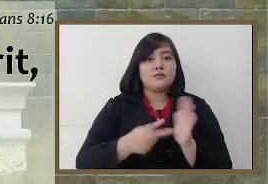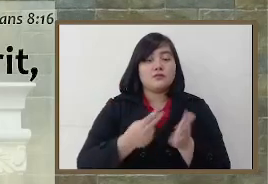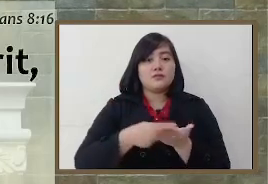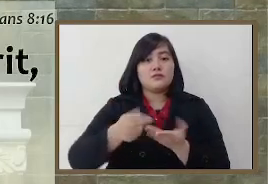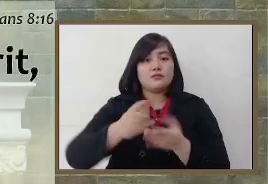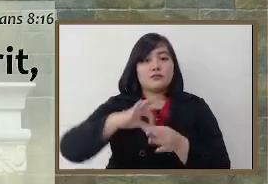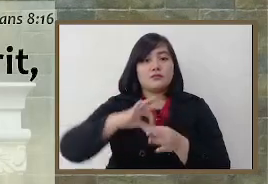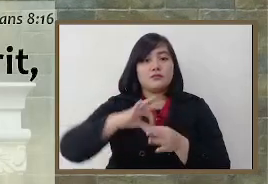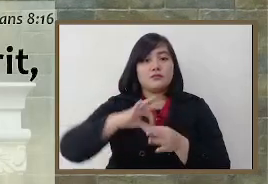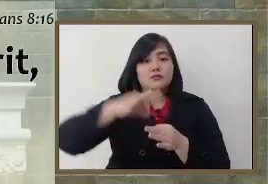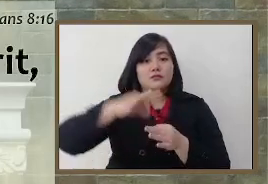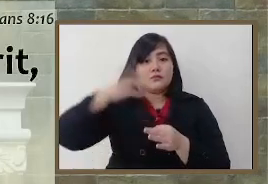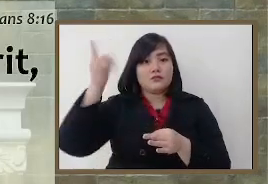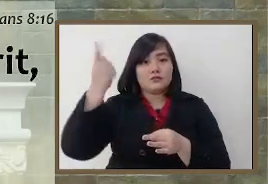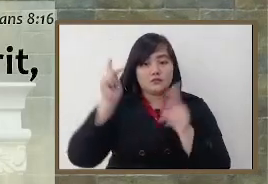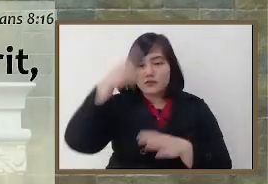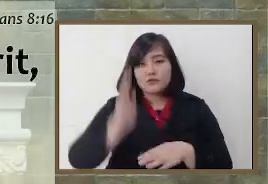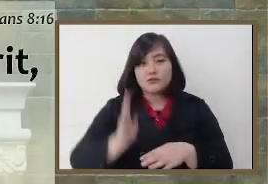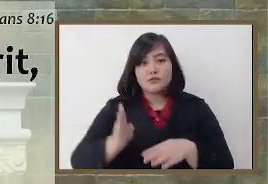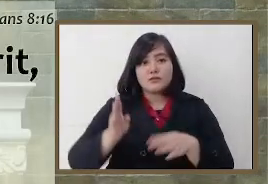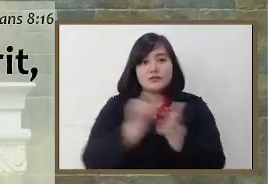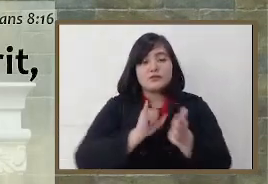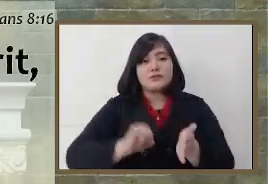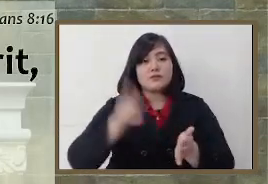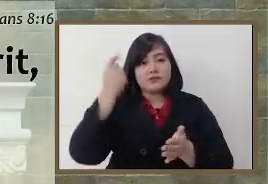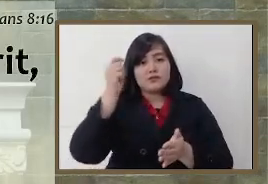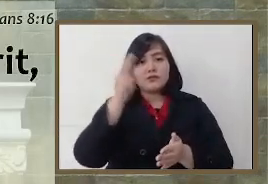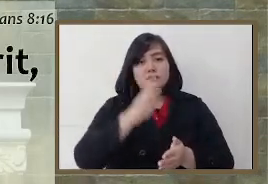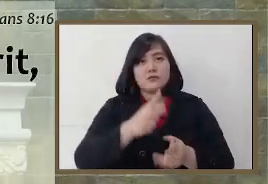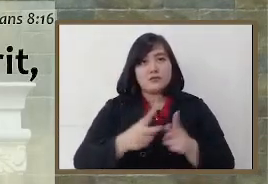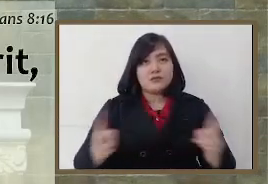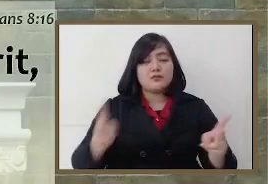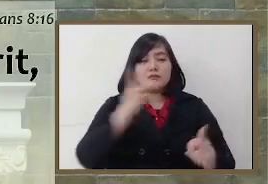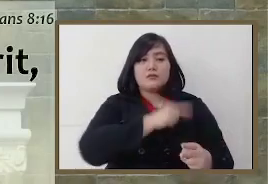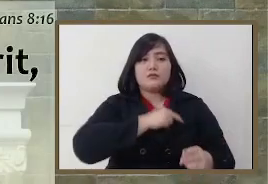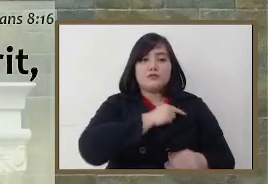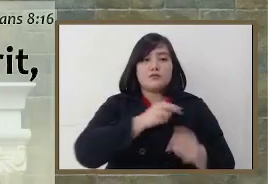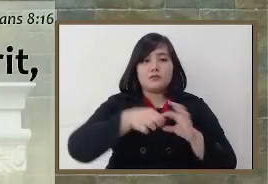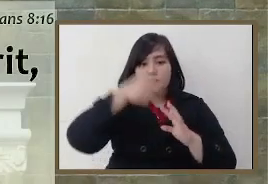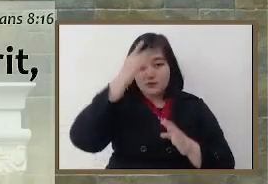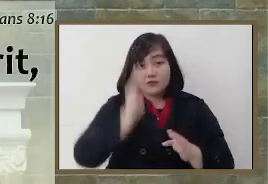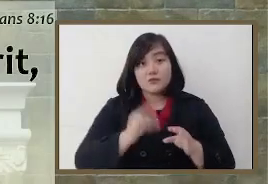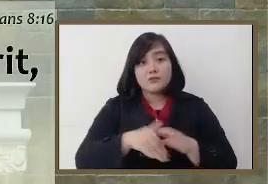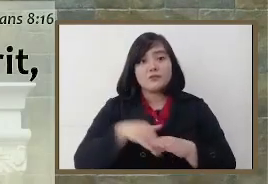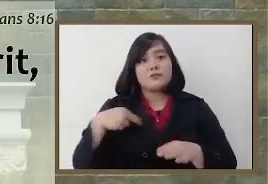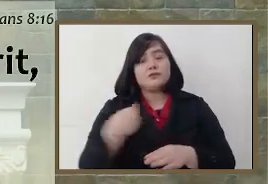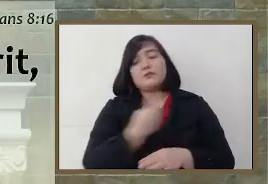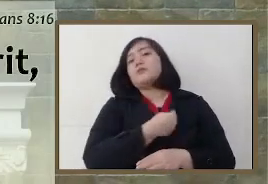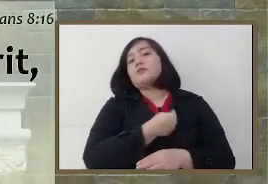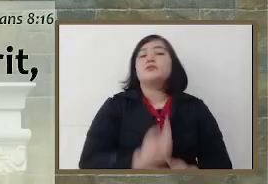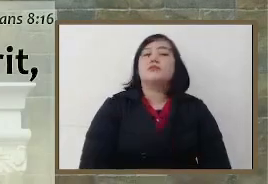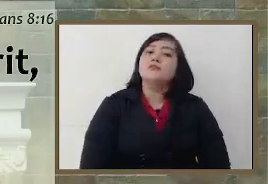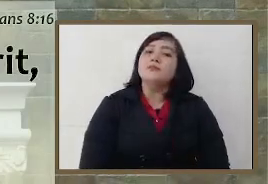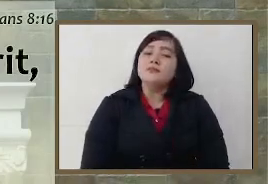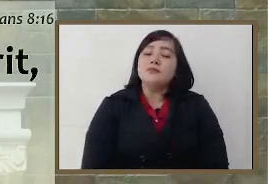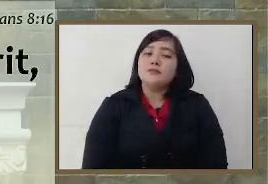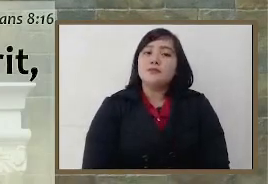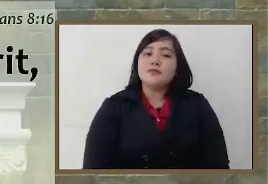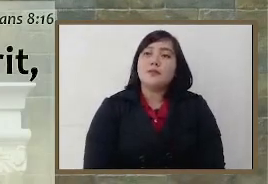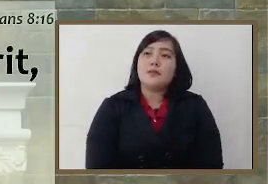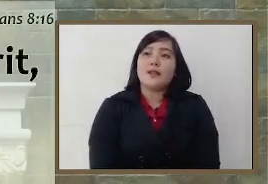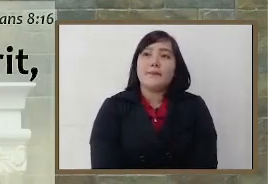kapatid. And that is the very nature of God na nasa atin. Nakuha niyo po?